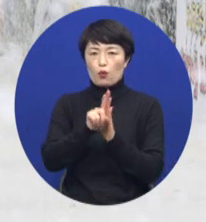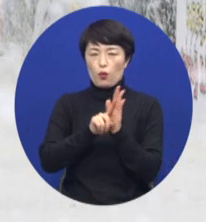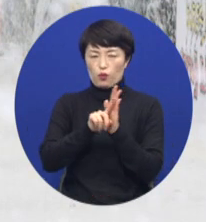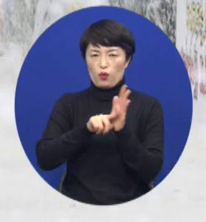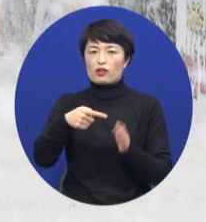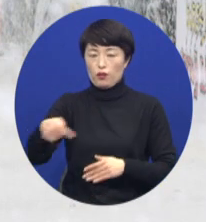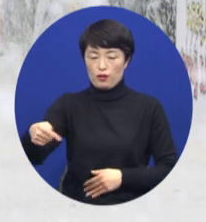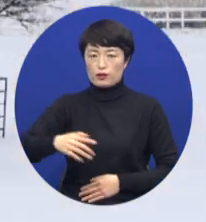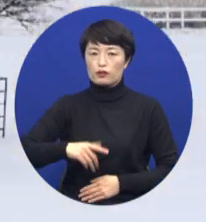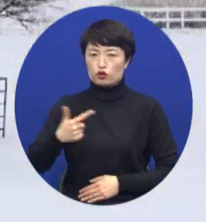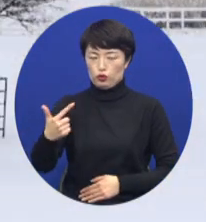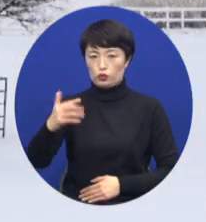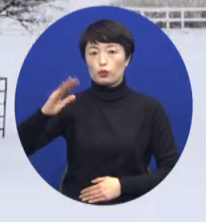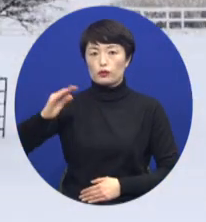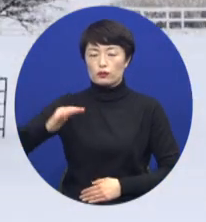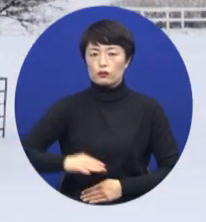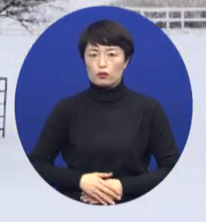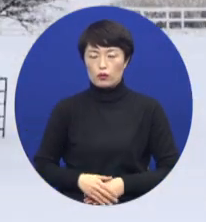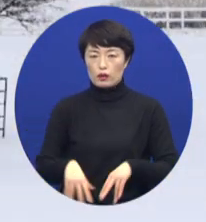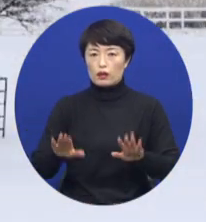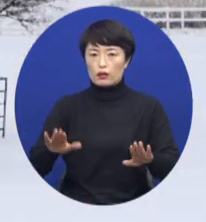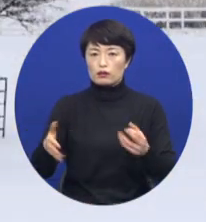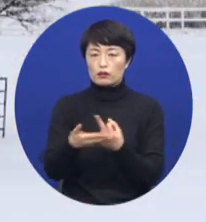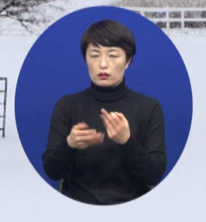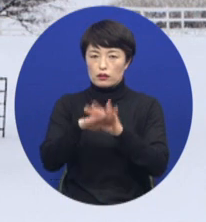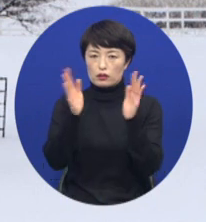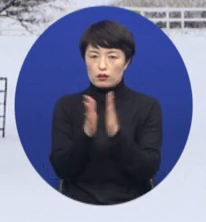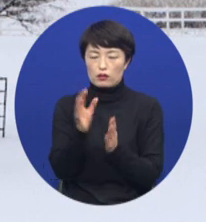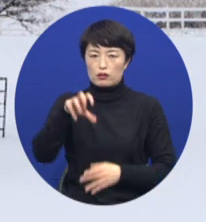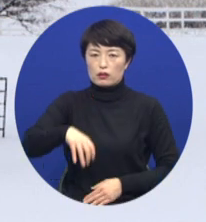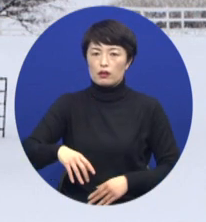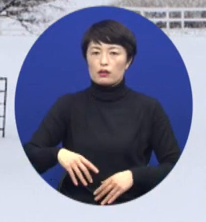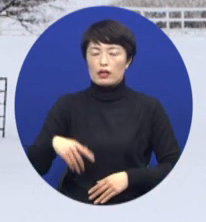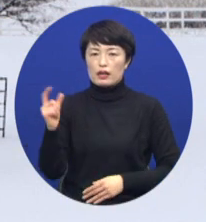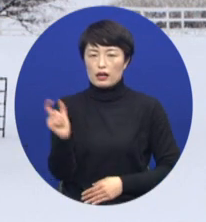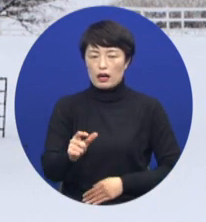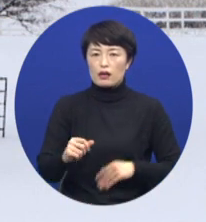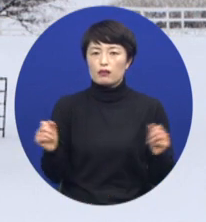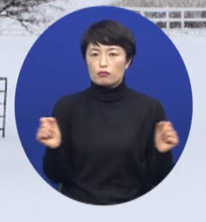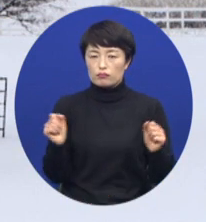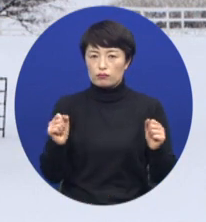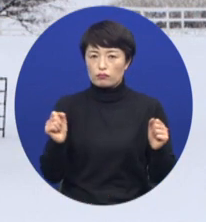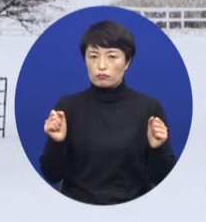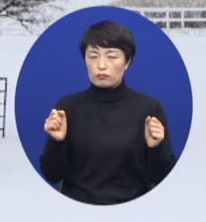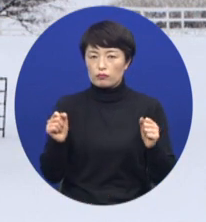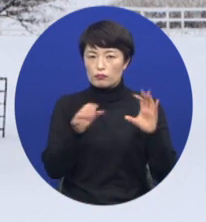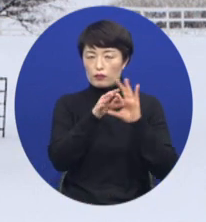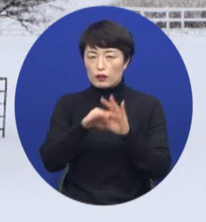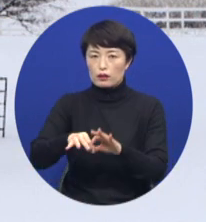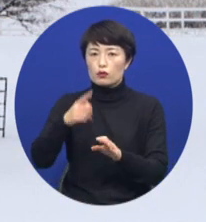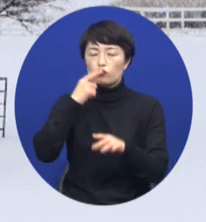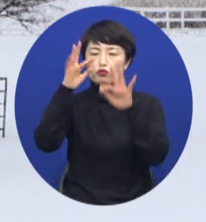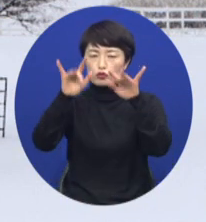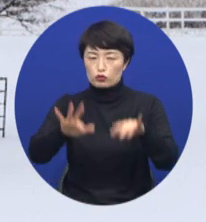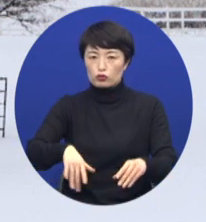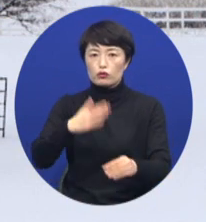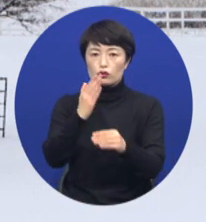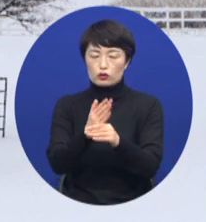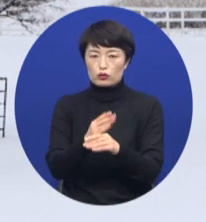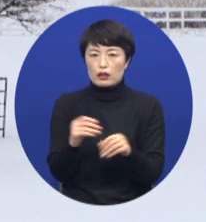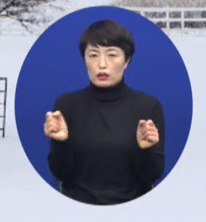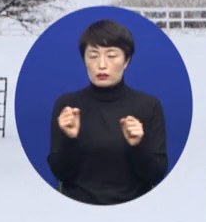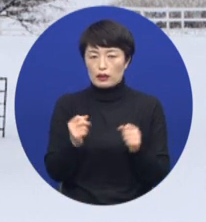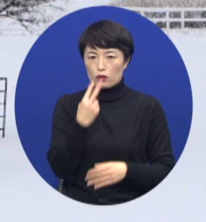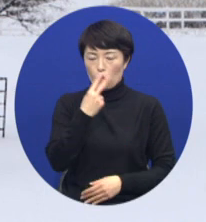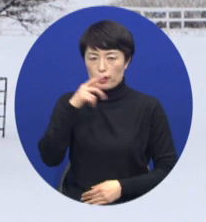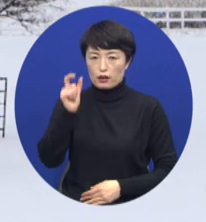현재의 제주전지역 에는 강풍과 대설 특보가 발효 중인 가운데 많은 눈이 오고 있는데요 이참 고기가 강예지 된